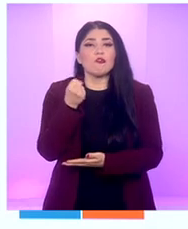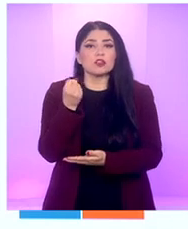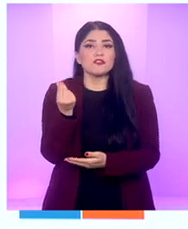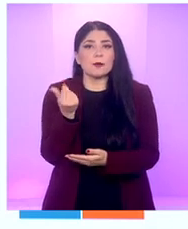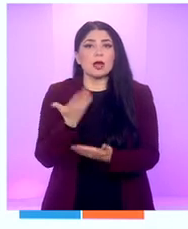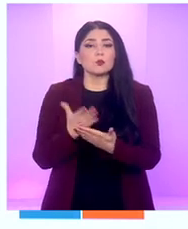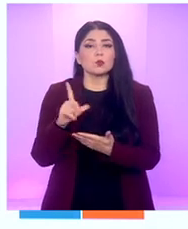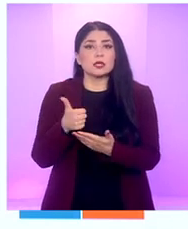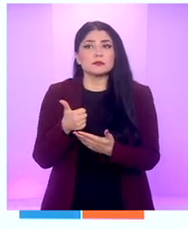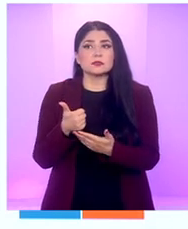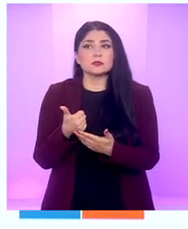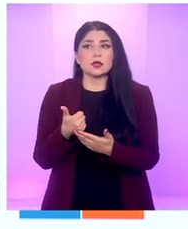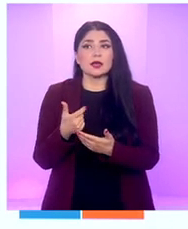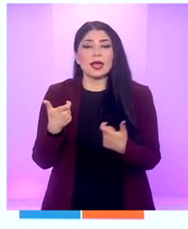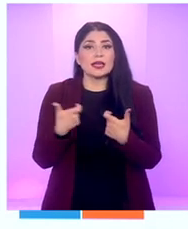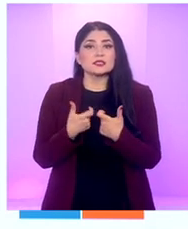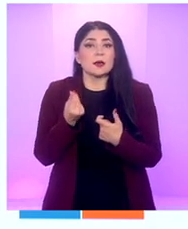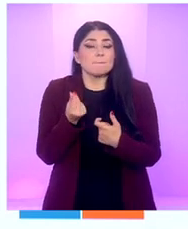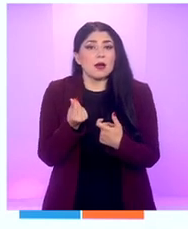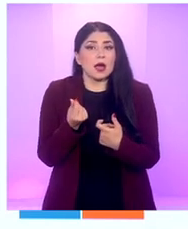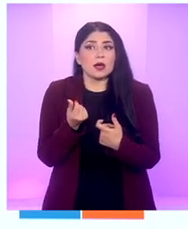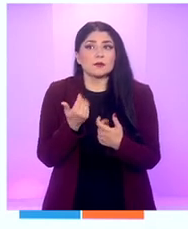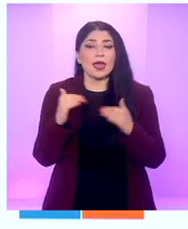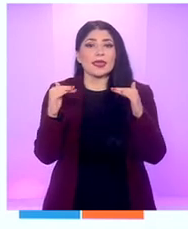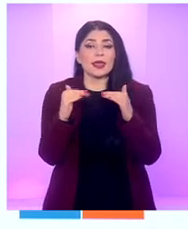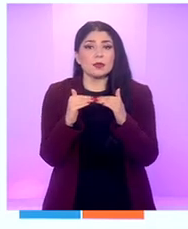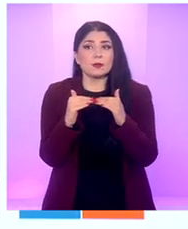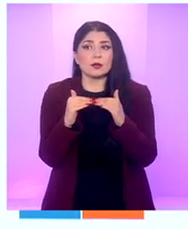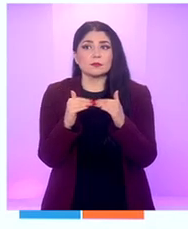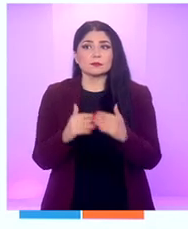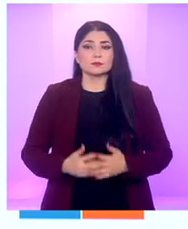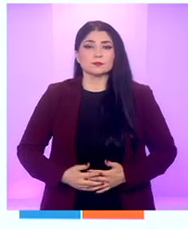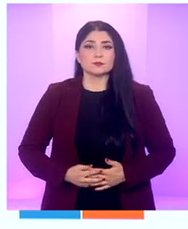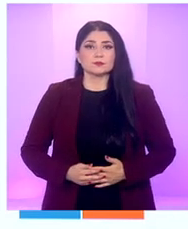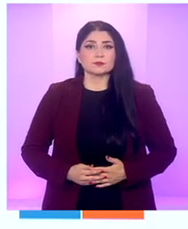reușim să generăm resursele economice prin care să echilibrăm să facem sustenabil sistemul